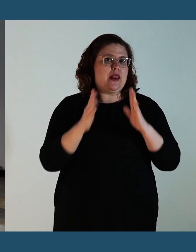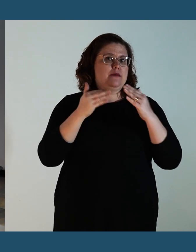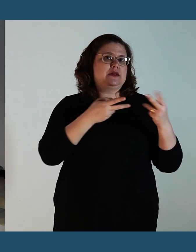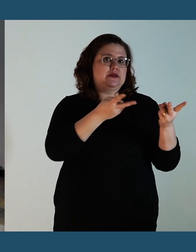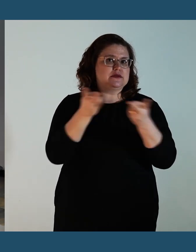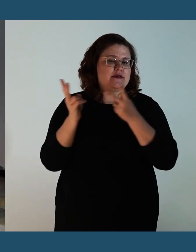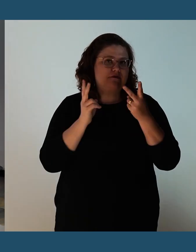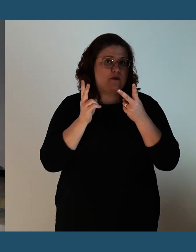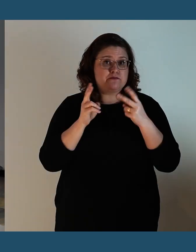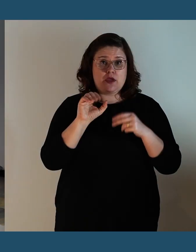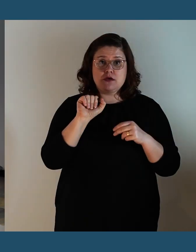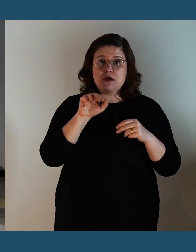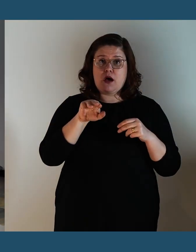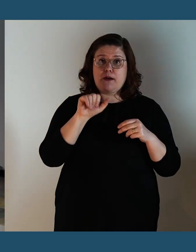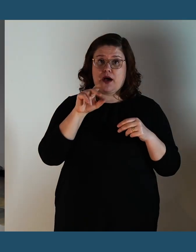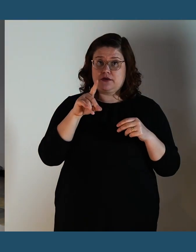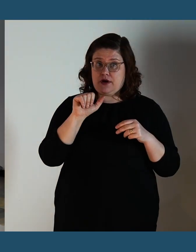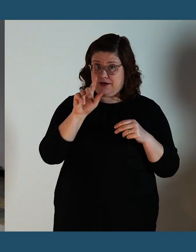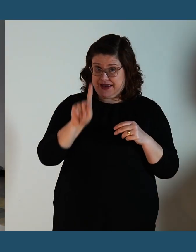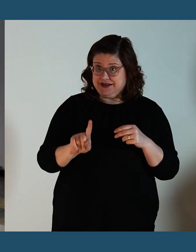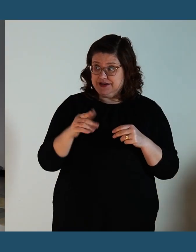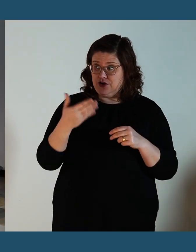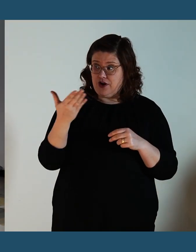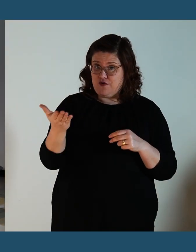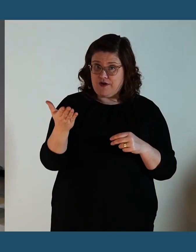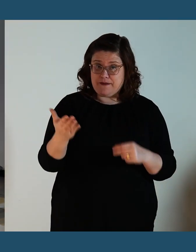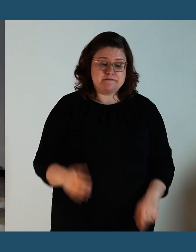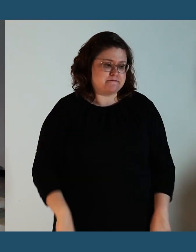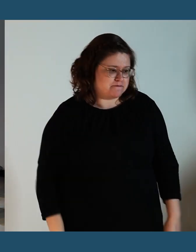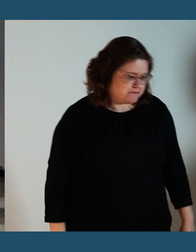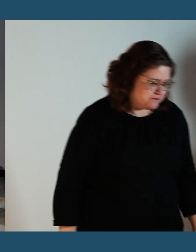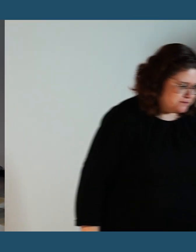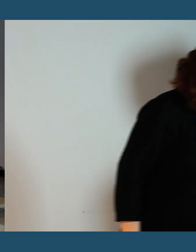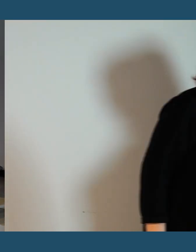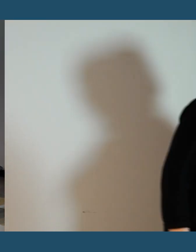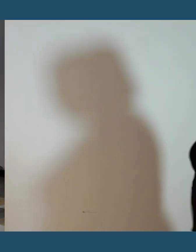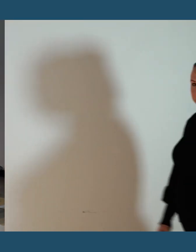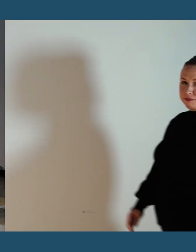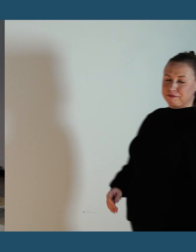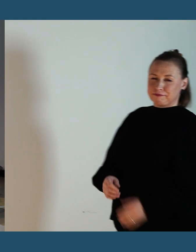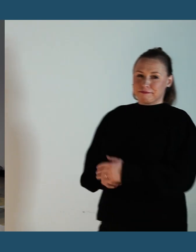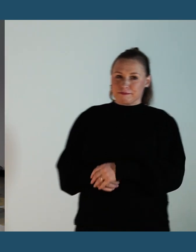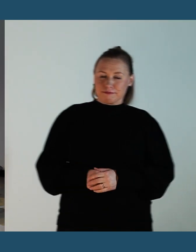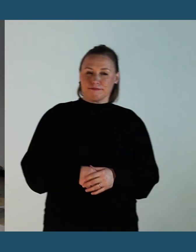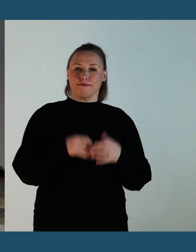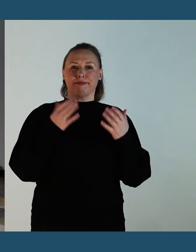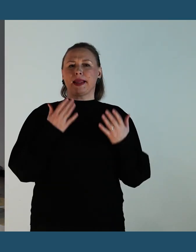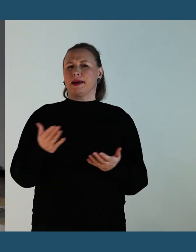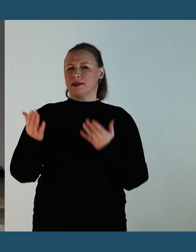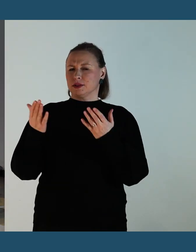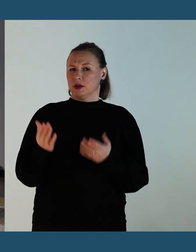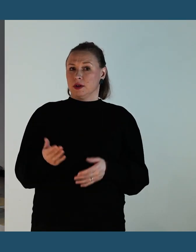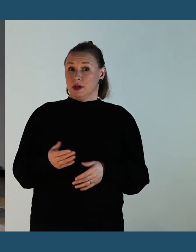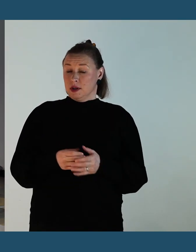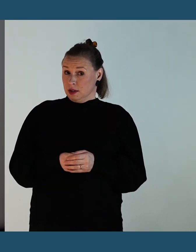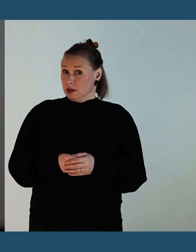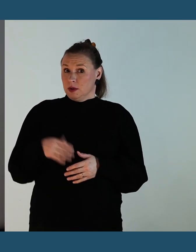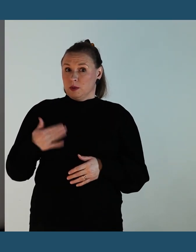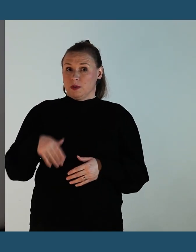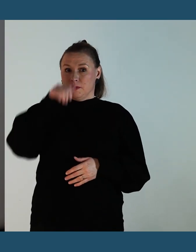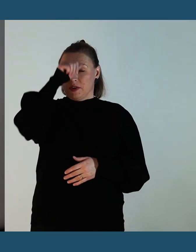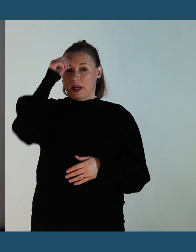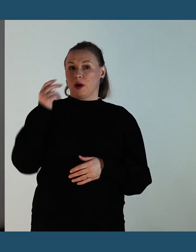Haluatko Amanda vaikka aloittaa sieltä? Joo, kiitos. Tämähän on todella vaikea kysymys sinänsä. Useinhan